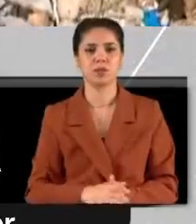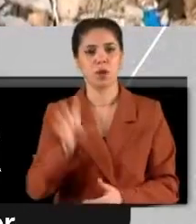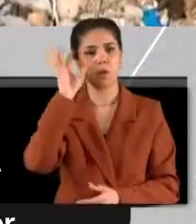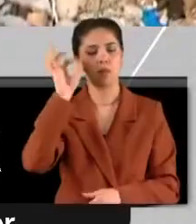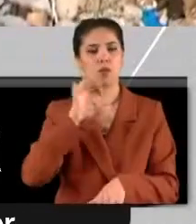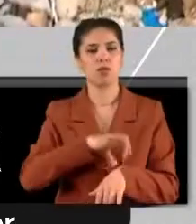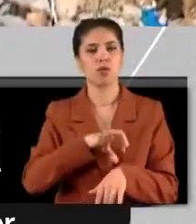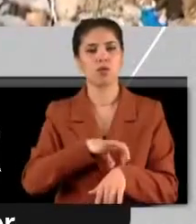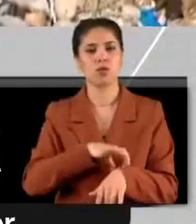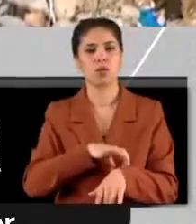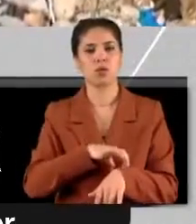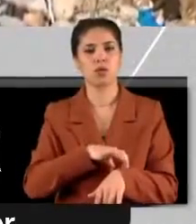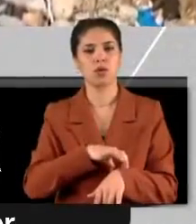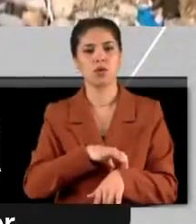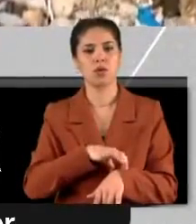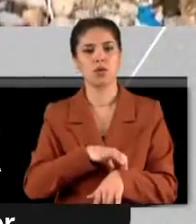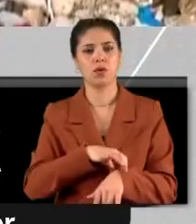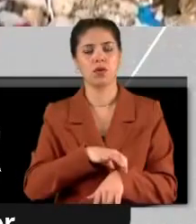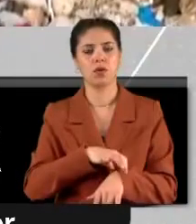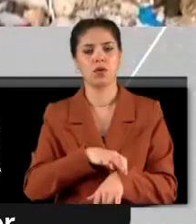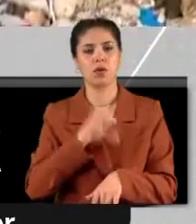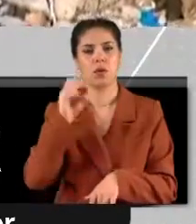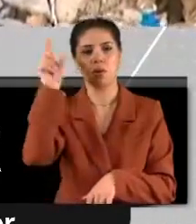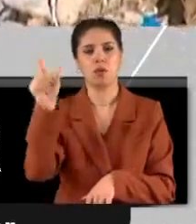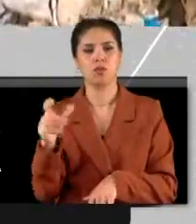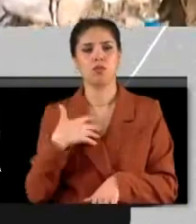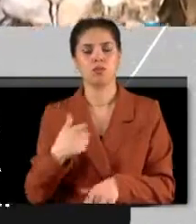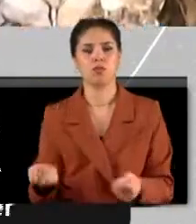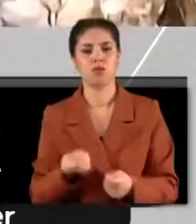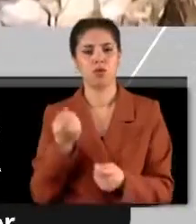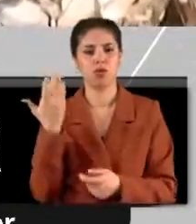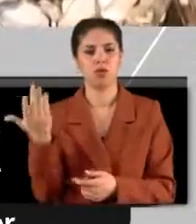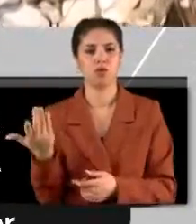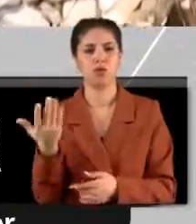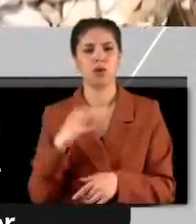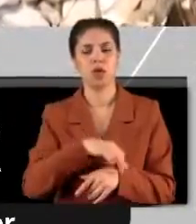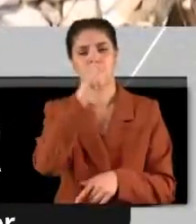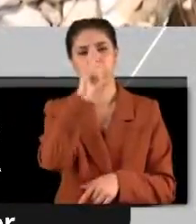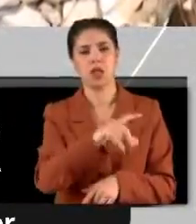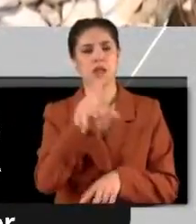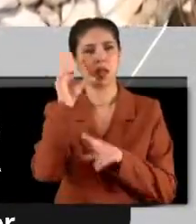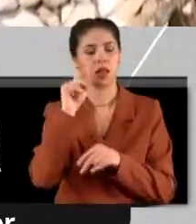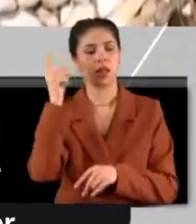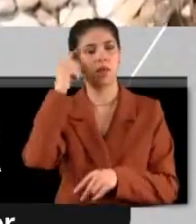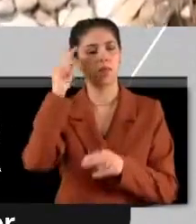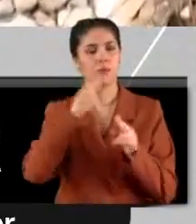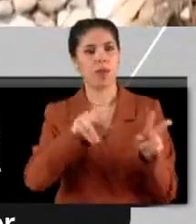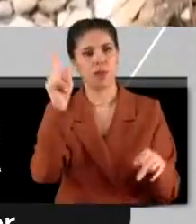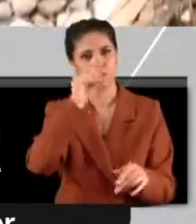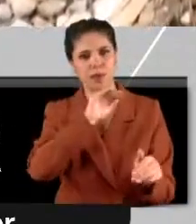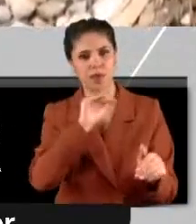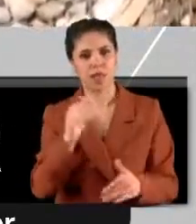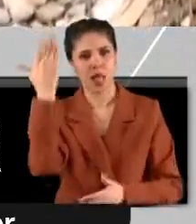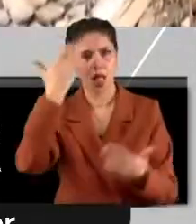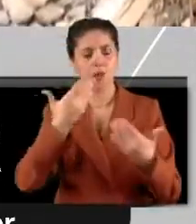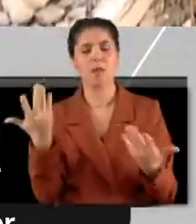Doktor Özgür Yiğit Yılmaz, onu da size sormak istiyorum hocam. Burada canla başla çalışıyoruz. Hastamız da yatıyor. Bir kafatasında kırık nedeniyle geldi. Ameliyat